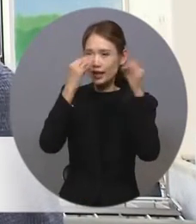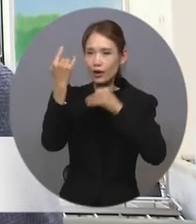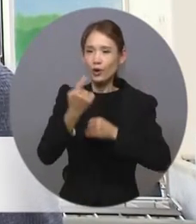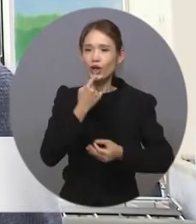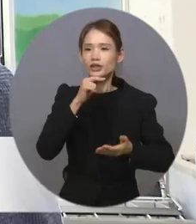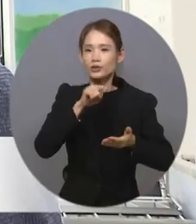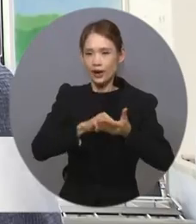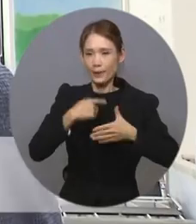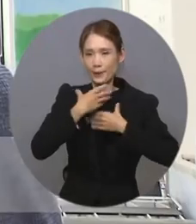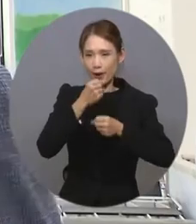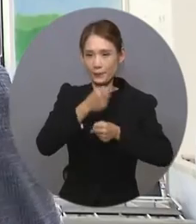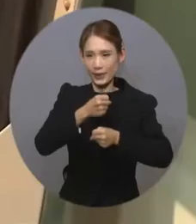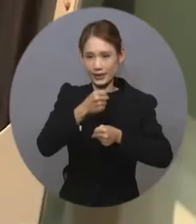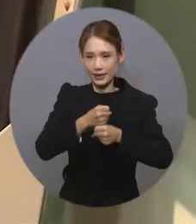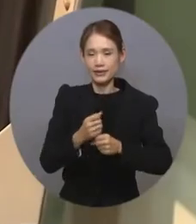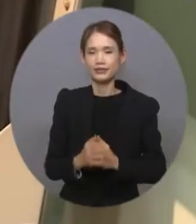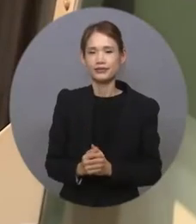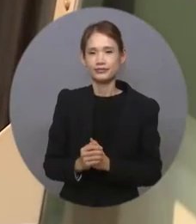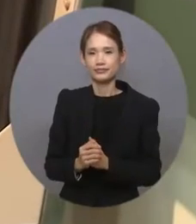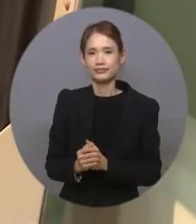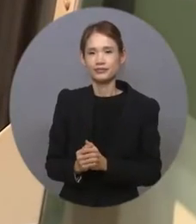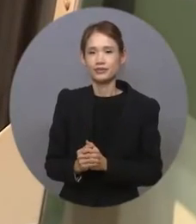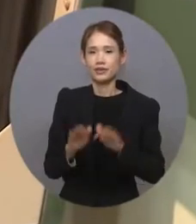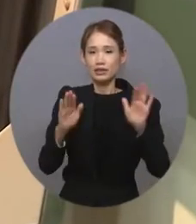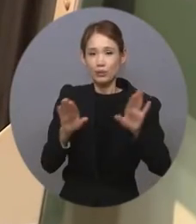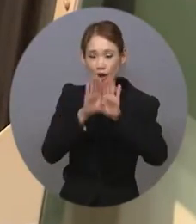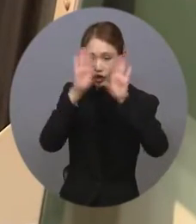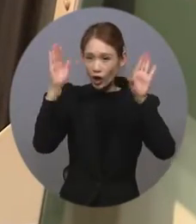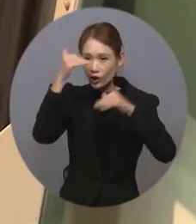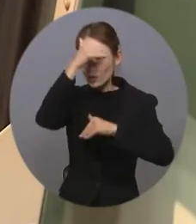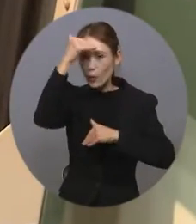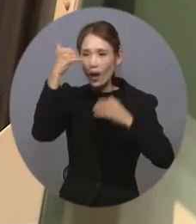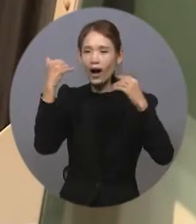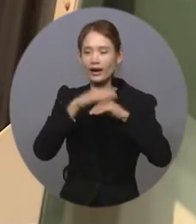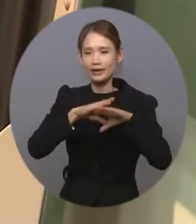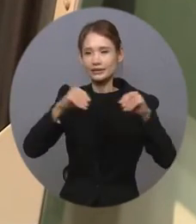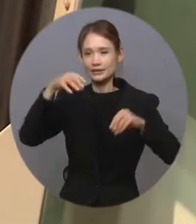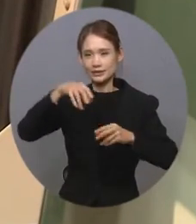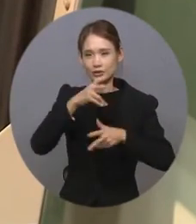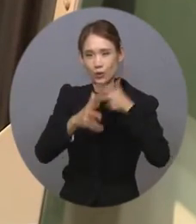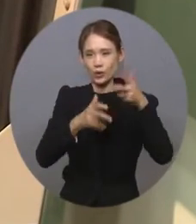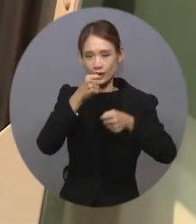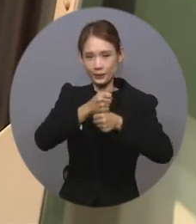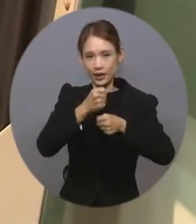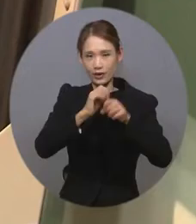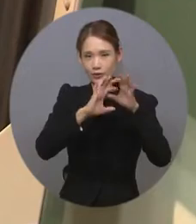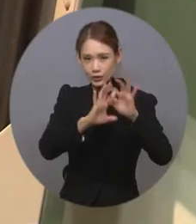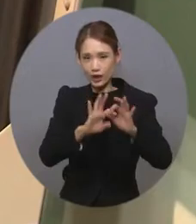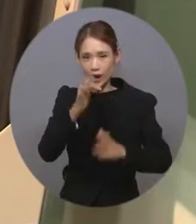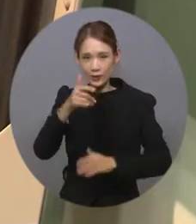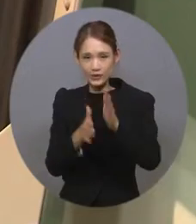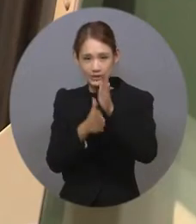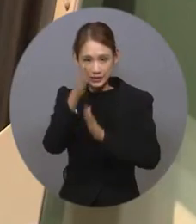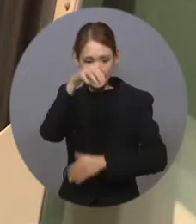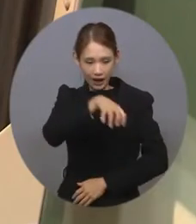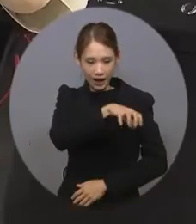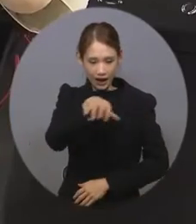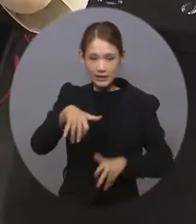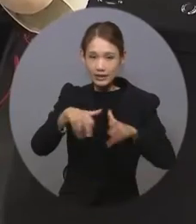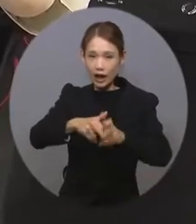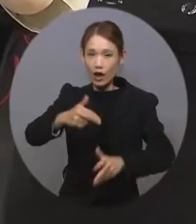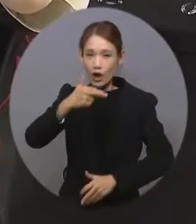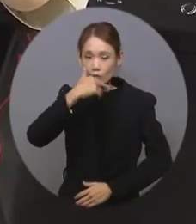관광을 만들어 가겠습니다. 이번 열린 관광지 조성 사업을 통해 남원 시내의 무장애